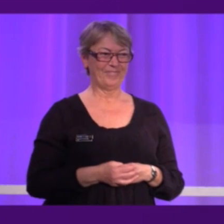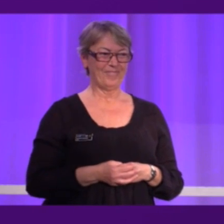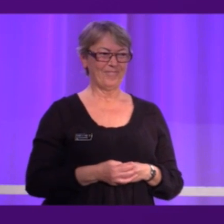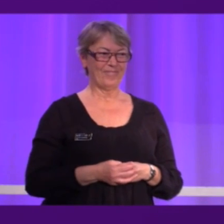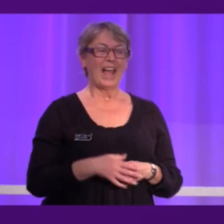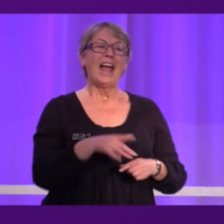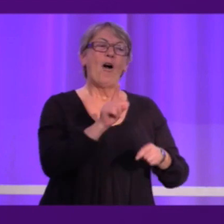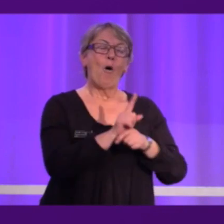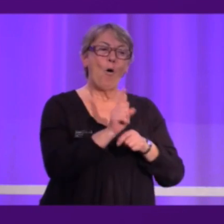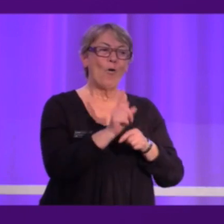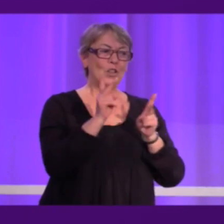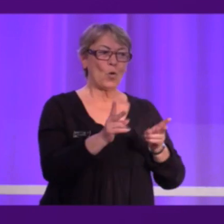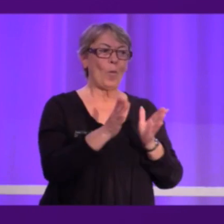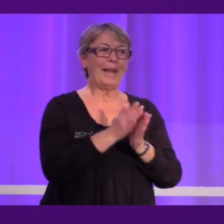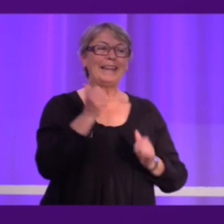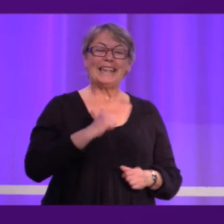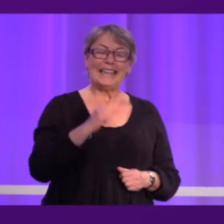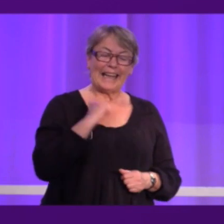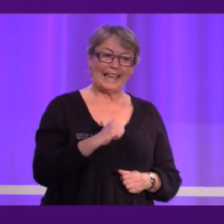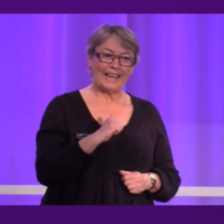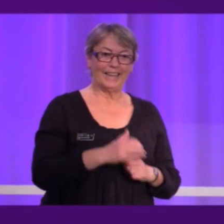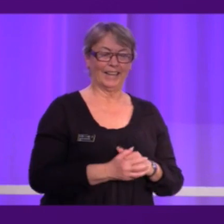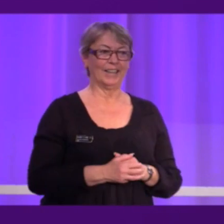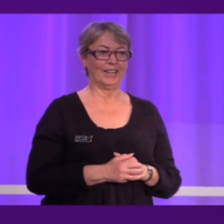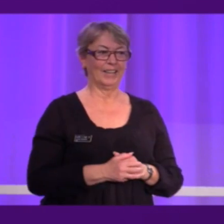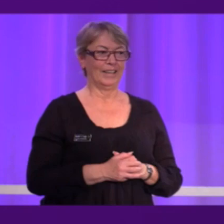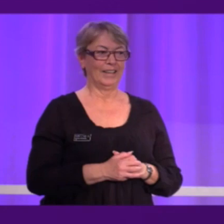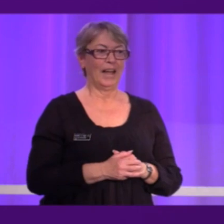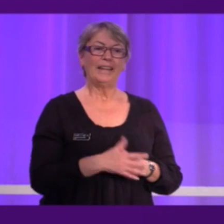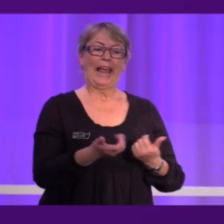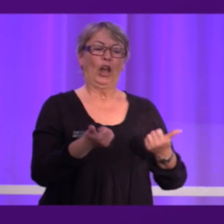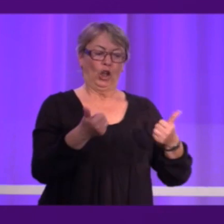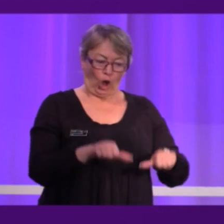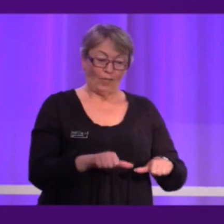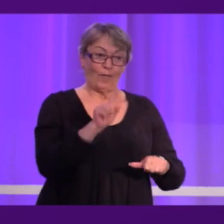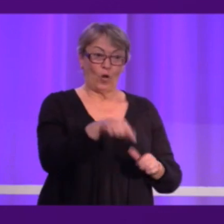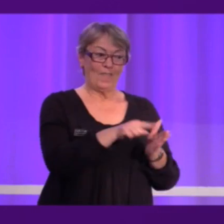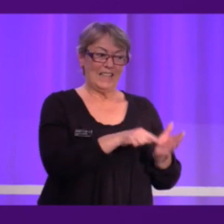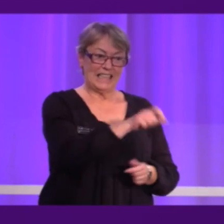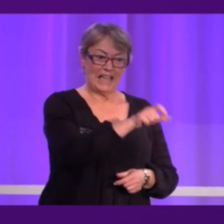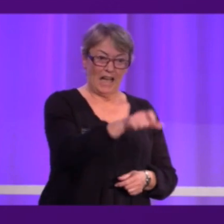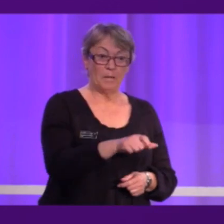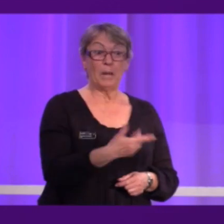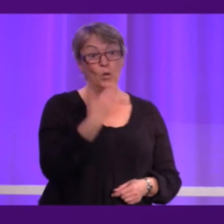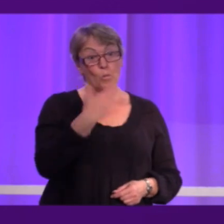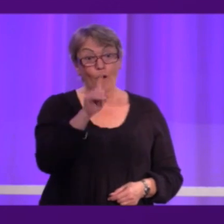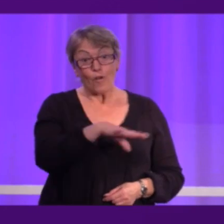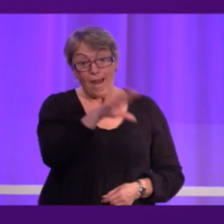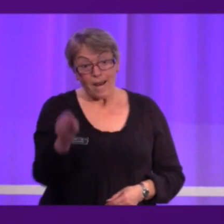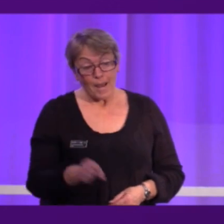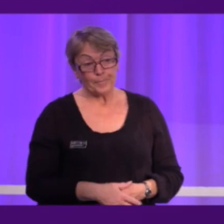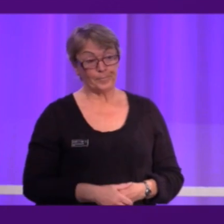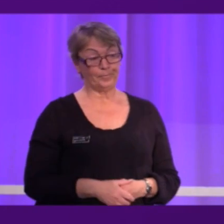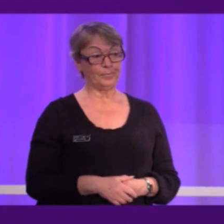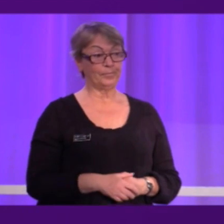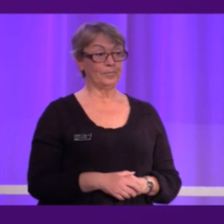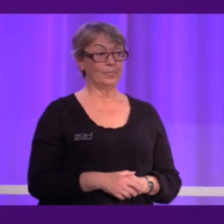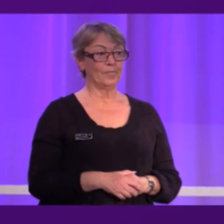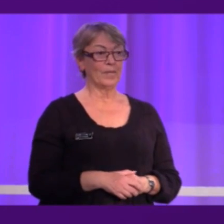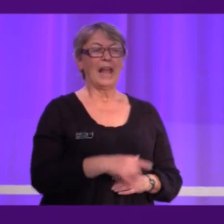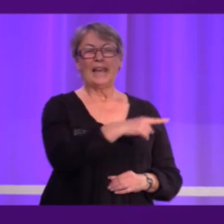Men det är ju ofta så med tillgänglighet att det är nödvändigt för vissa, men det är ju bra för alla.